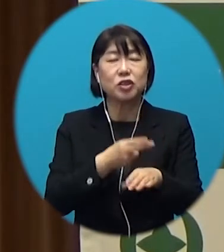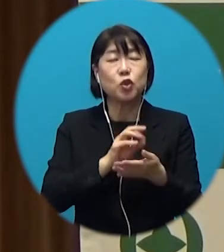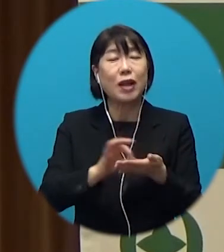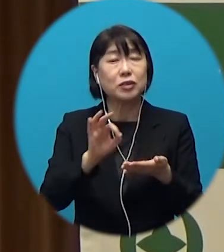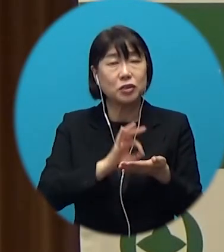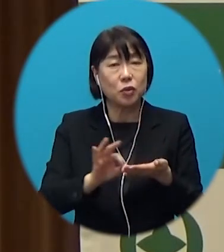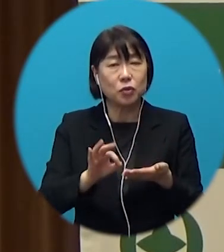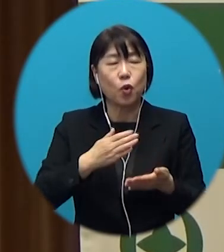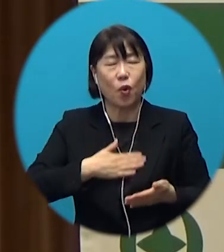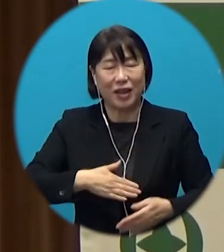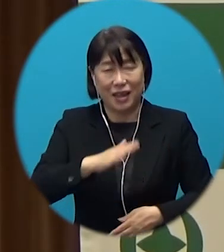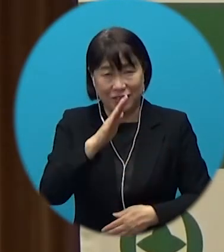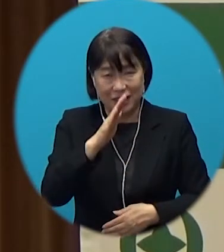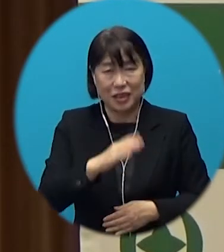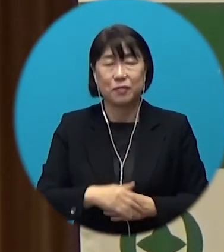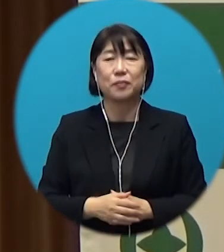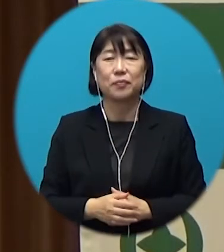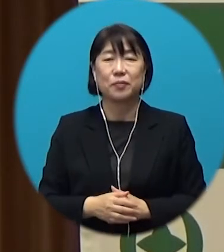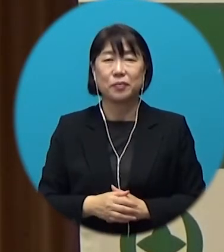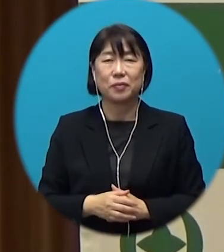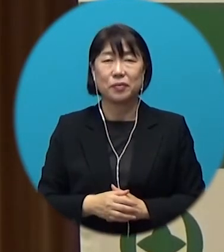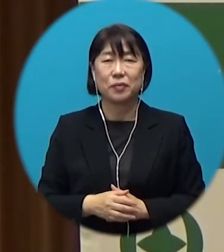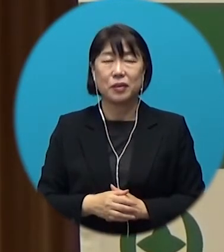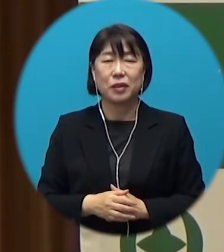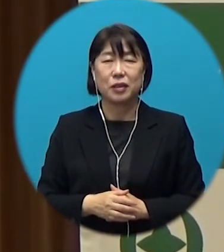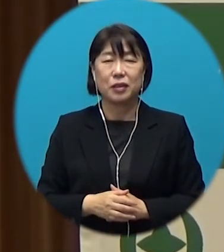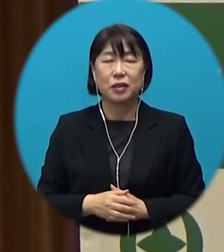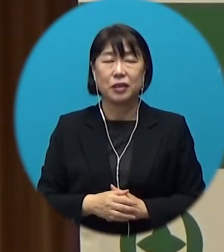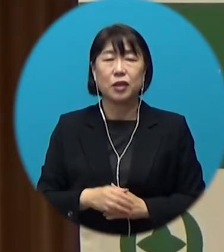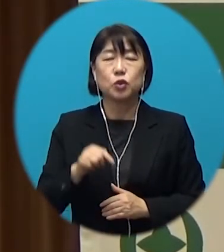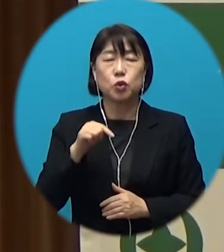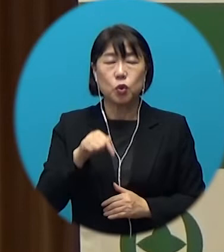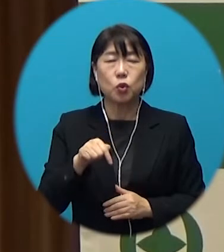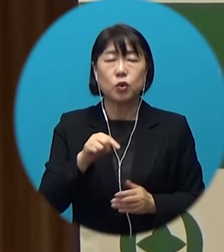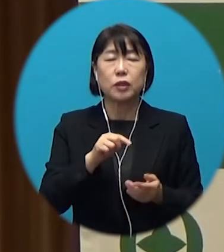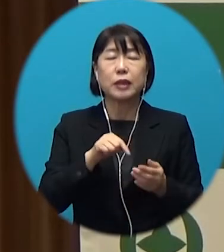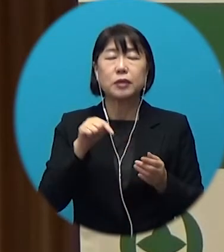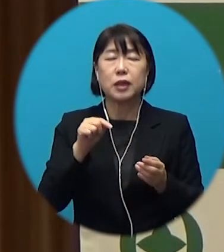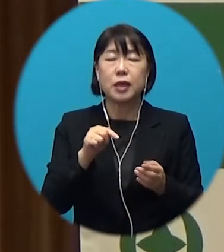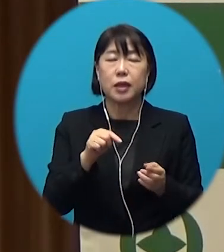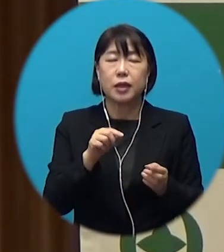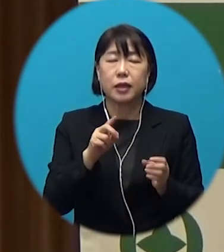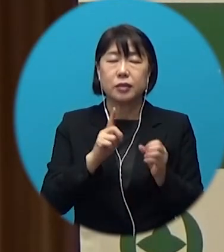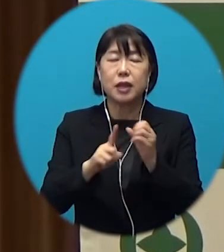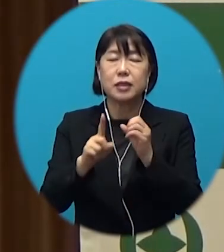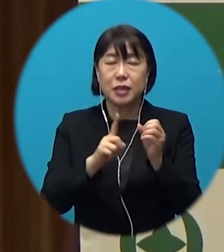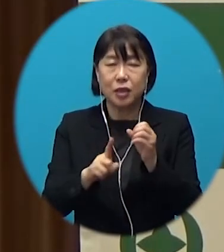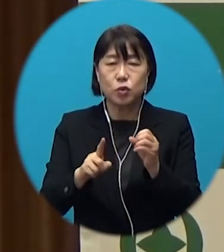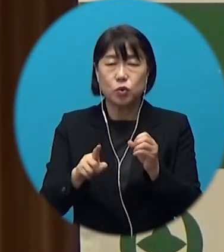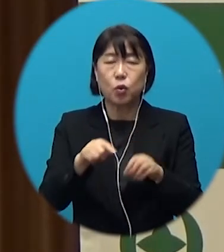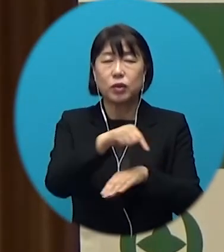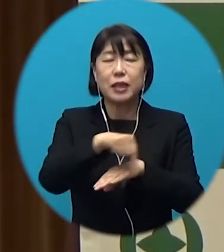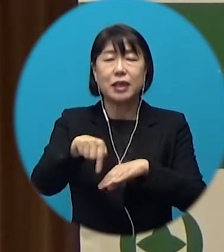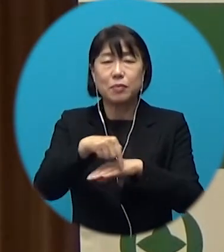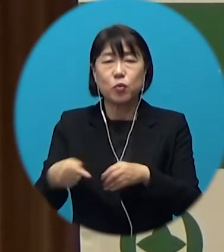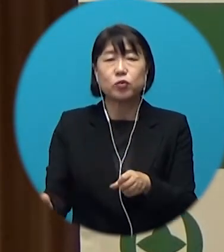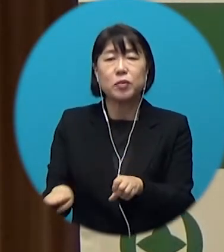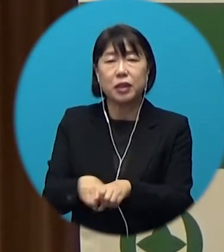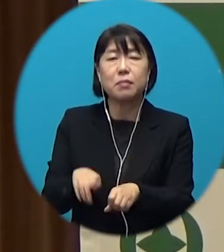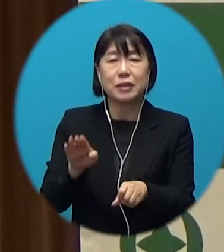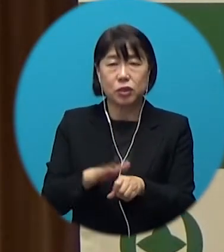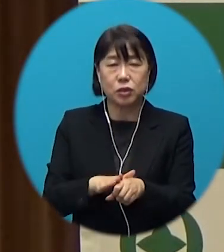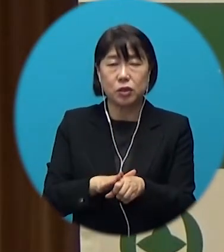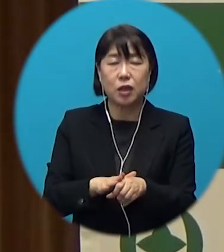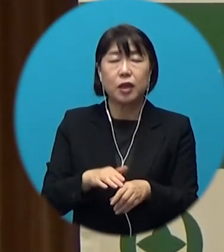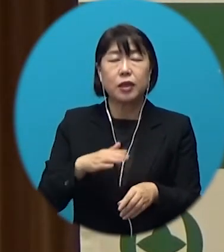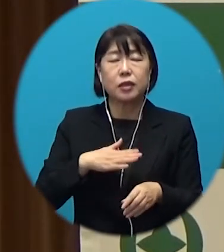と思いますし、リビングプロジェクトの中でもですね、デジタルデバイス対策を受けています。で少しご理解いただ